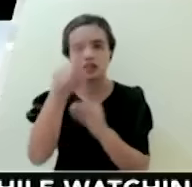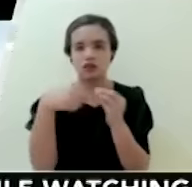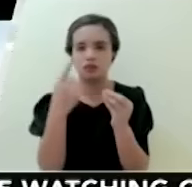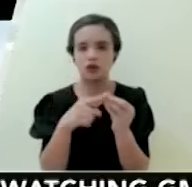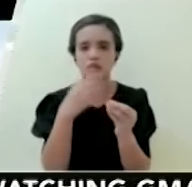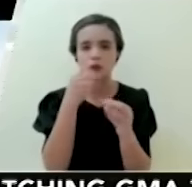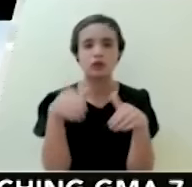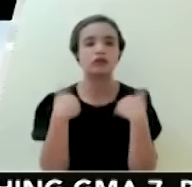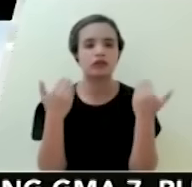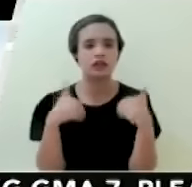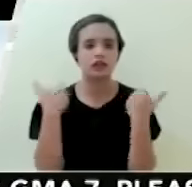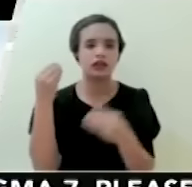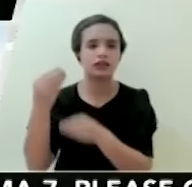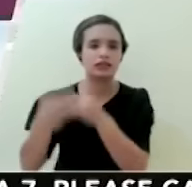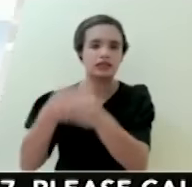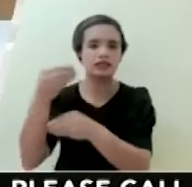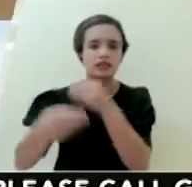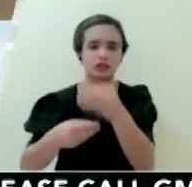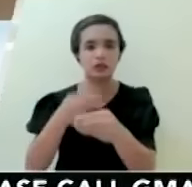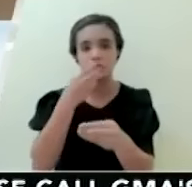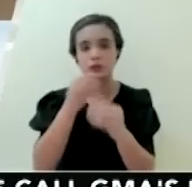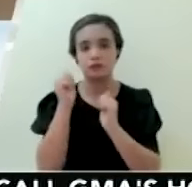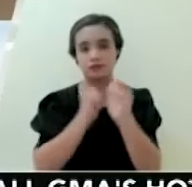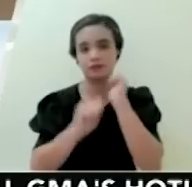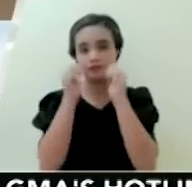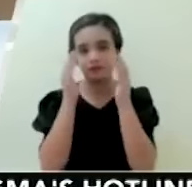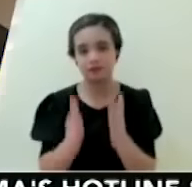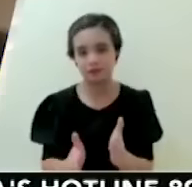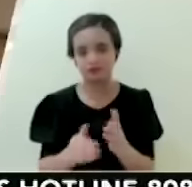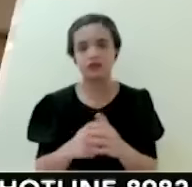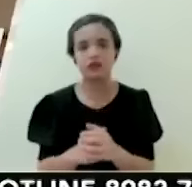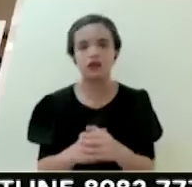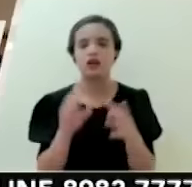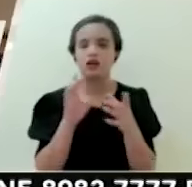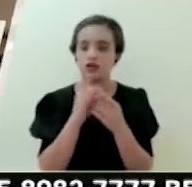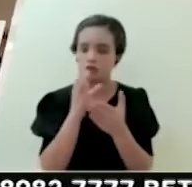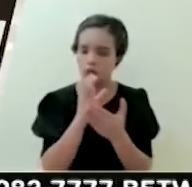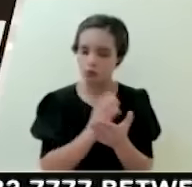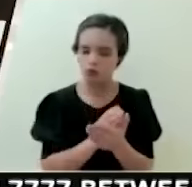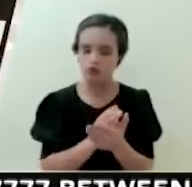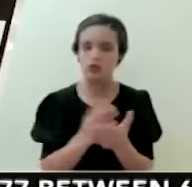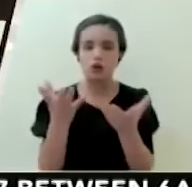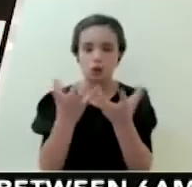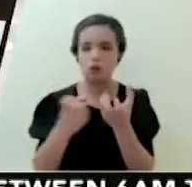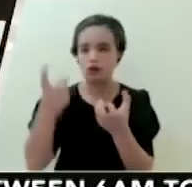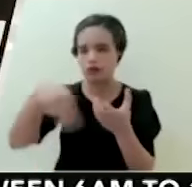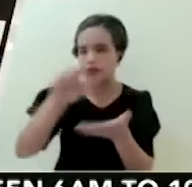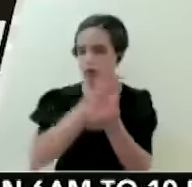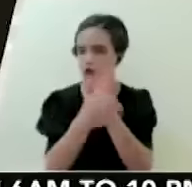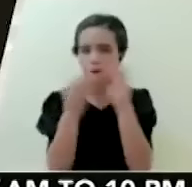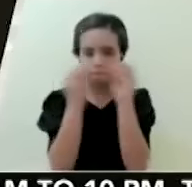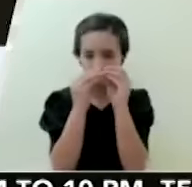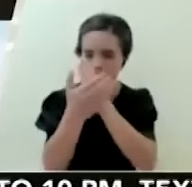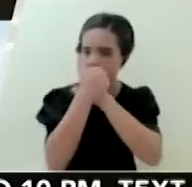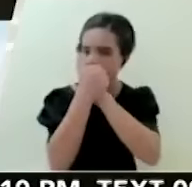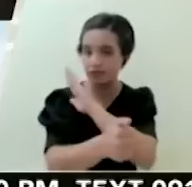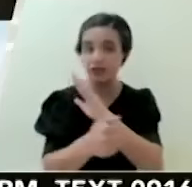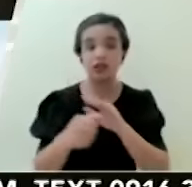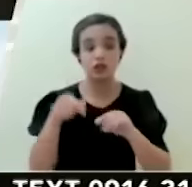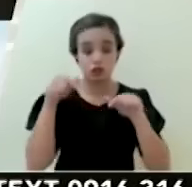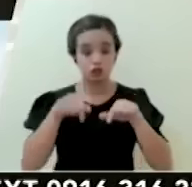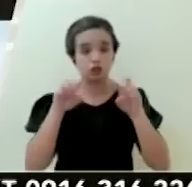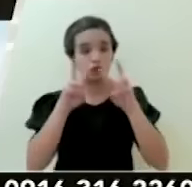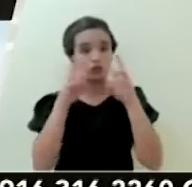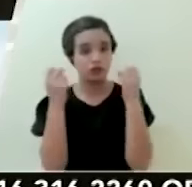generation of Kapuso artists. Siyempre, mas gusto kong mas gumaling pa sila. And ang workshop naman talaga na gusto kong gawin